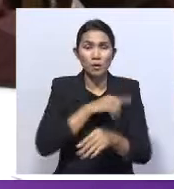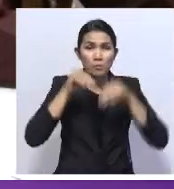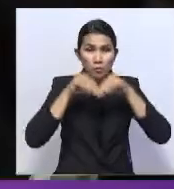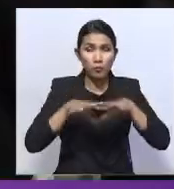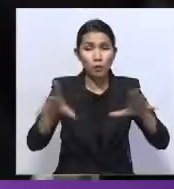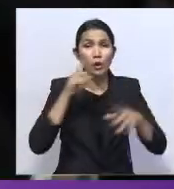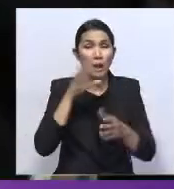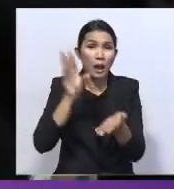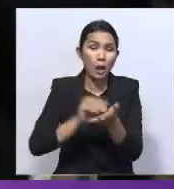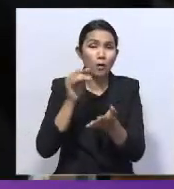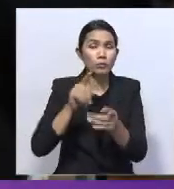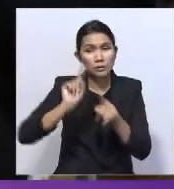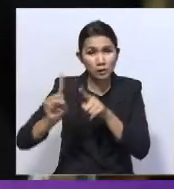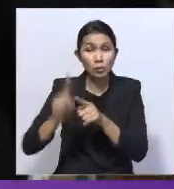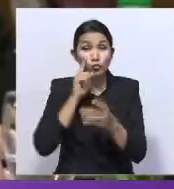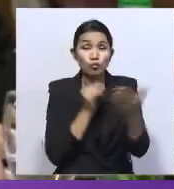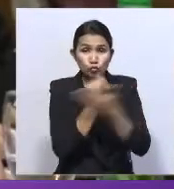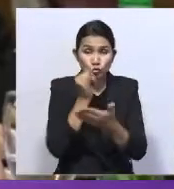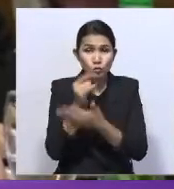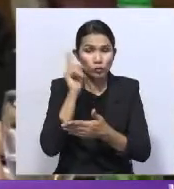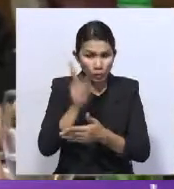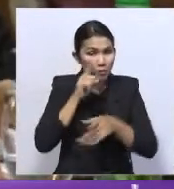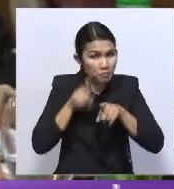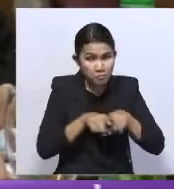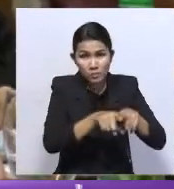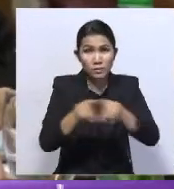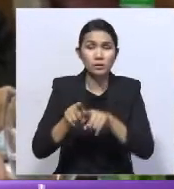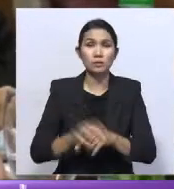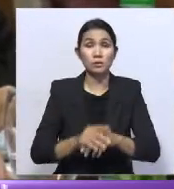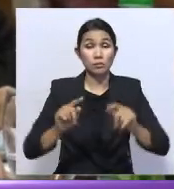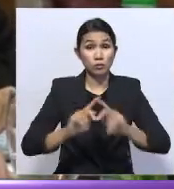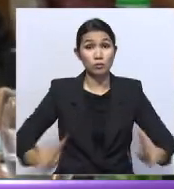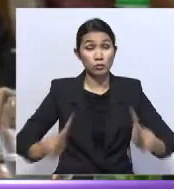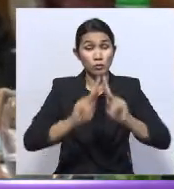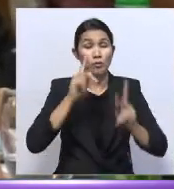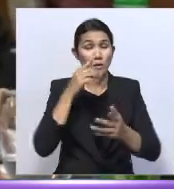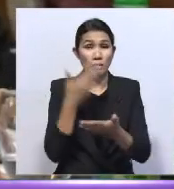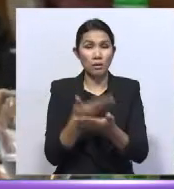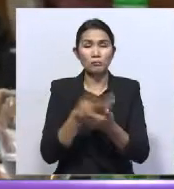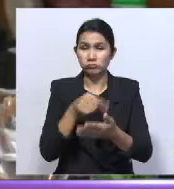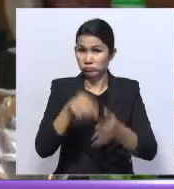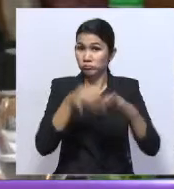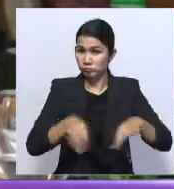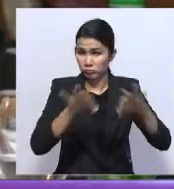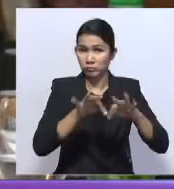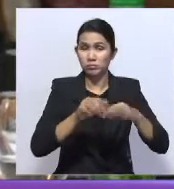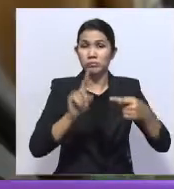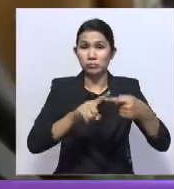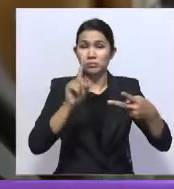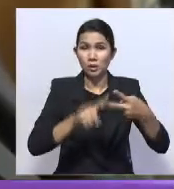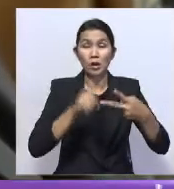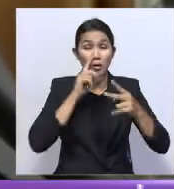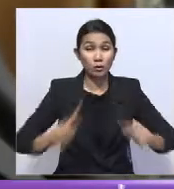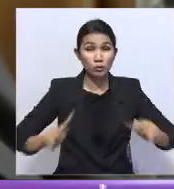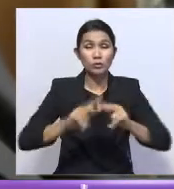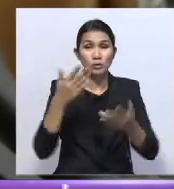ที่ถูกต้องและเป็นไปในทิศทางเดียวกันกระทรวงการคลังเป็นหน่วยงานที่ได้รับประเด็นมากที่สุดรองลงมาคือกระทรวงพ